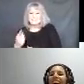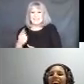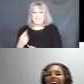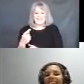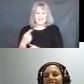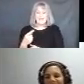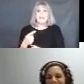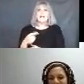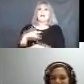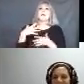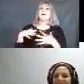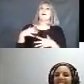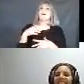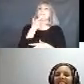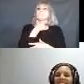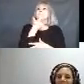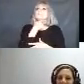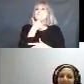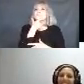Ruska.